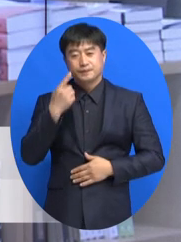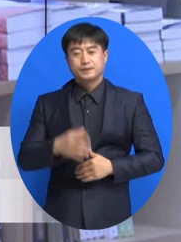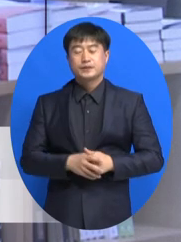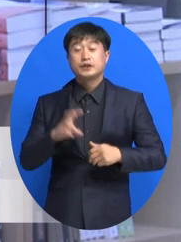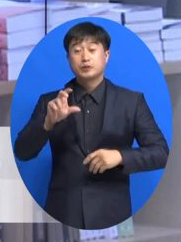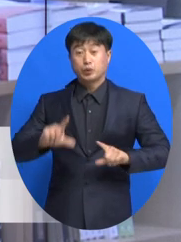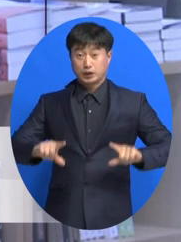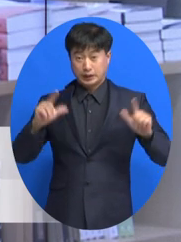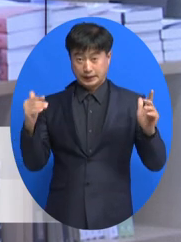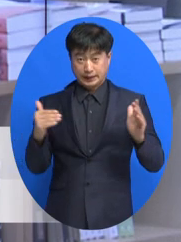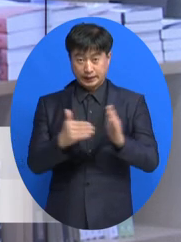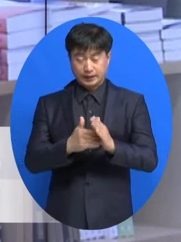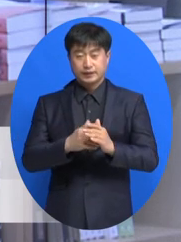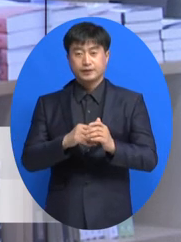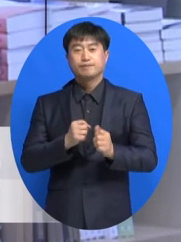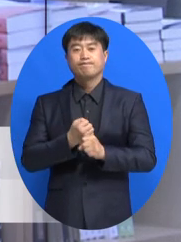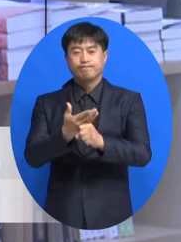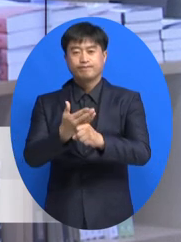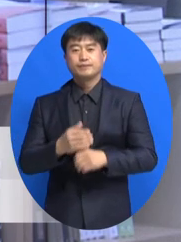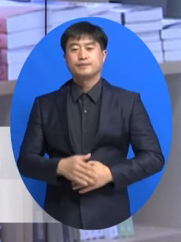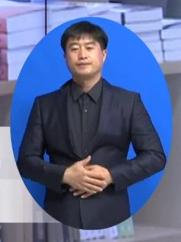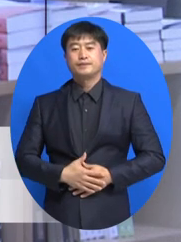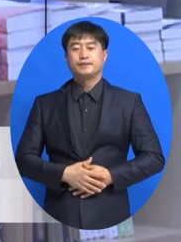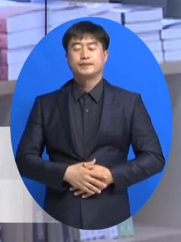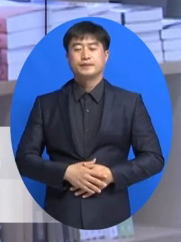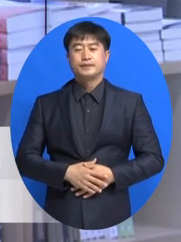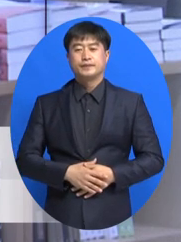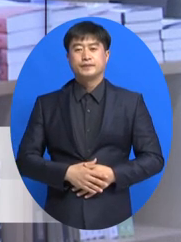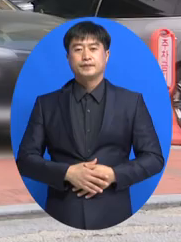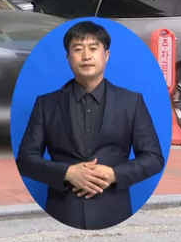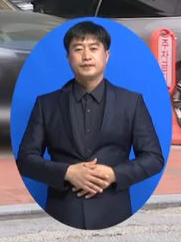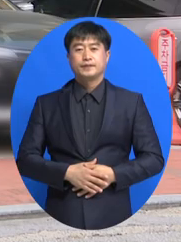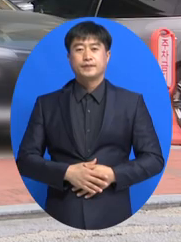진행합니다. 자세한 내용 최재영 기자가 알려드립니다.